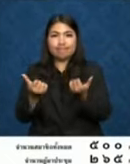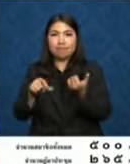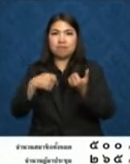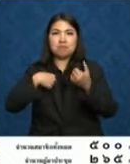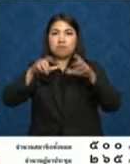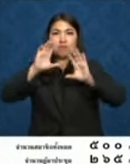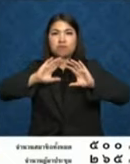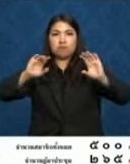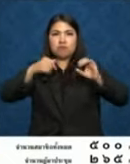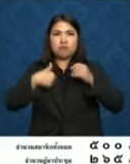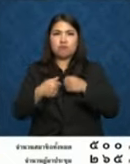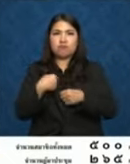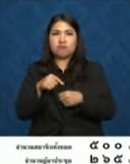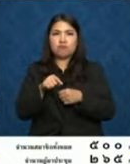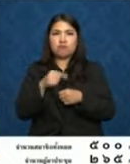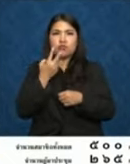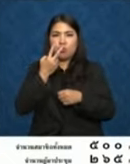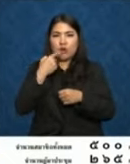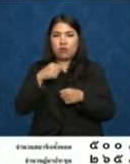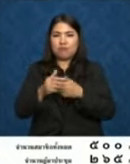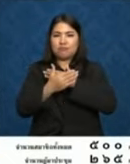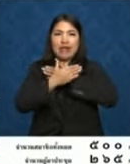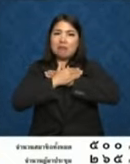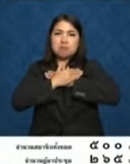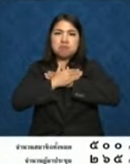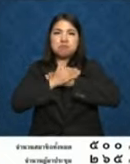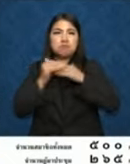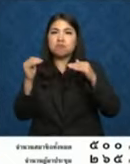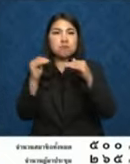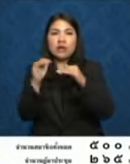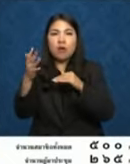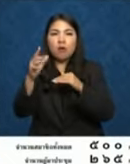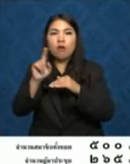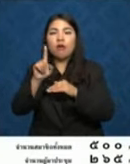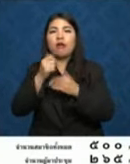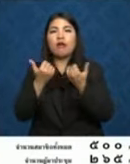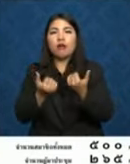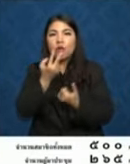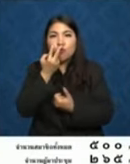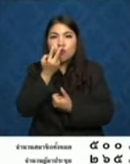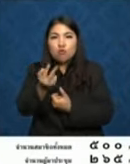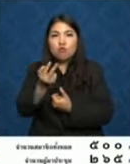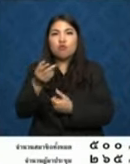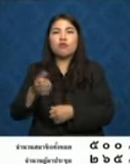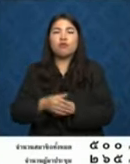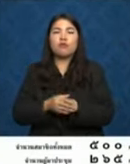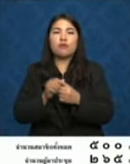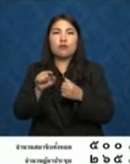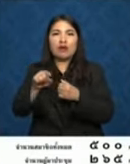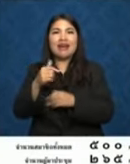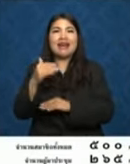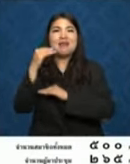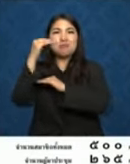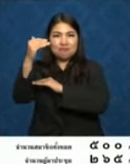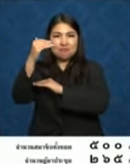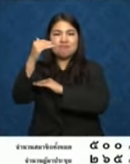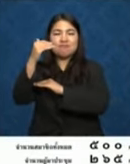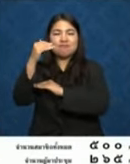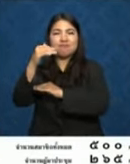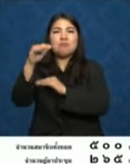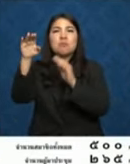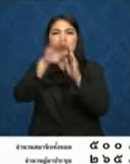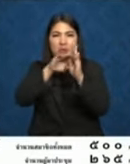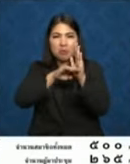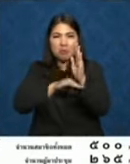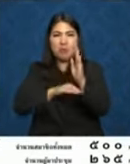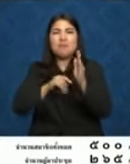ราไม่เท่ากันหรือเปล่าครับท่านประธานผมเข้าใจครับว่าหลักเกณฑ์เหล่านี้เงื่อนไขดังกล่าวมีกำหนดการมาหลายปีแล้ว